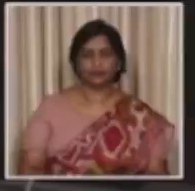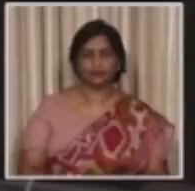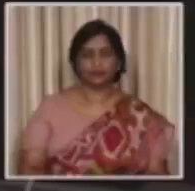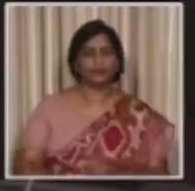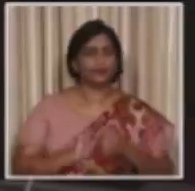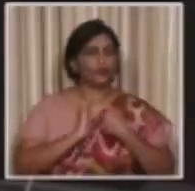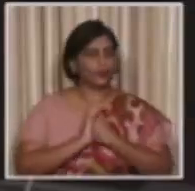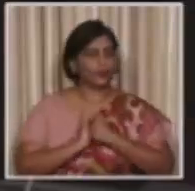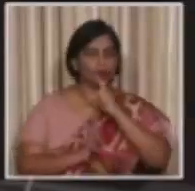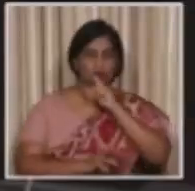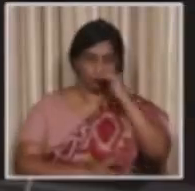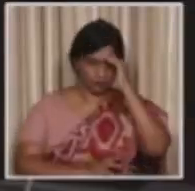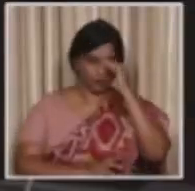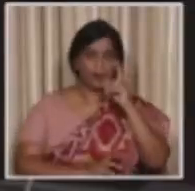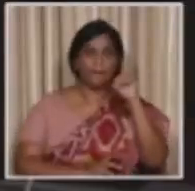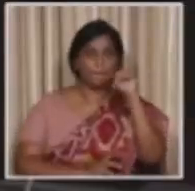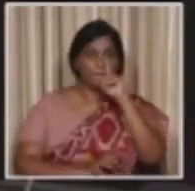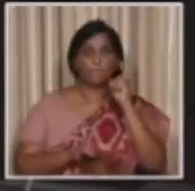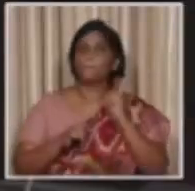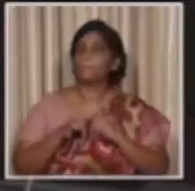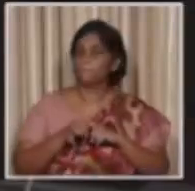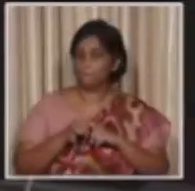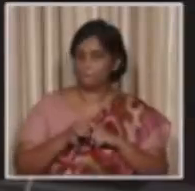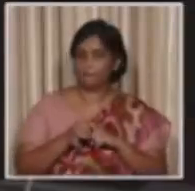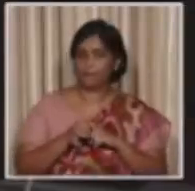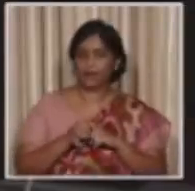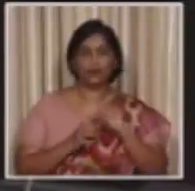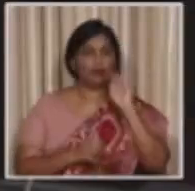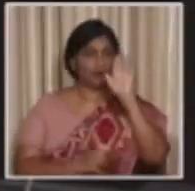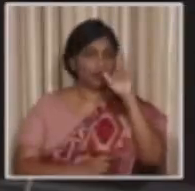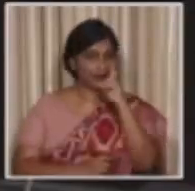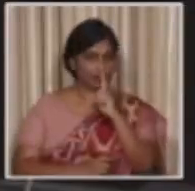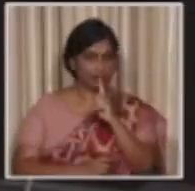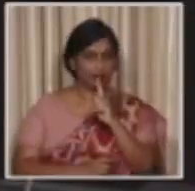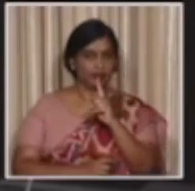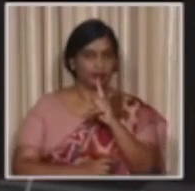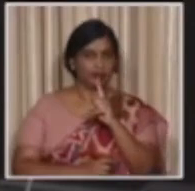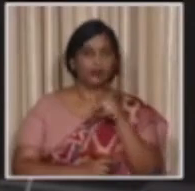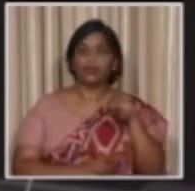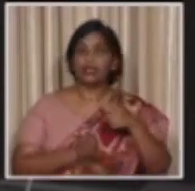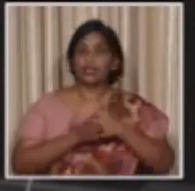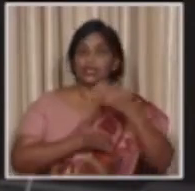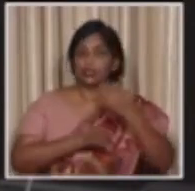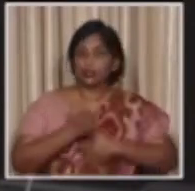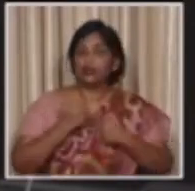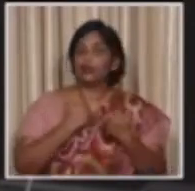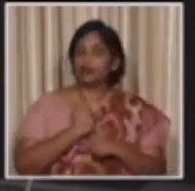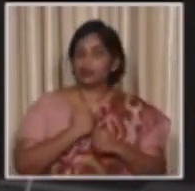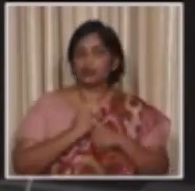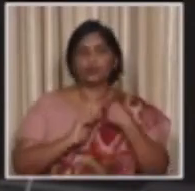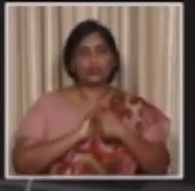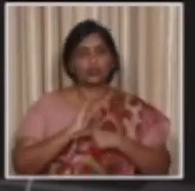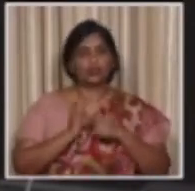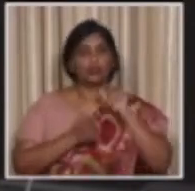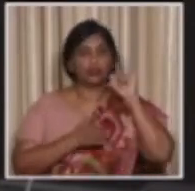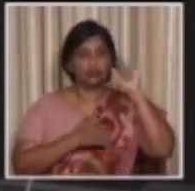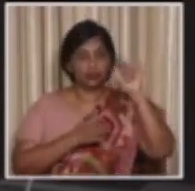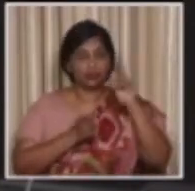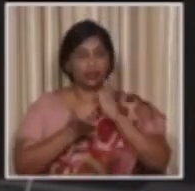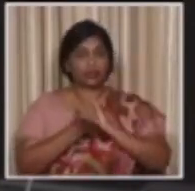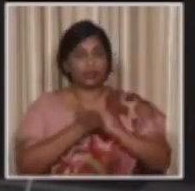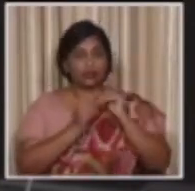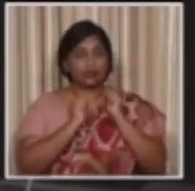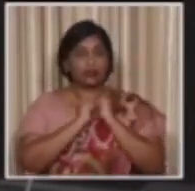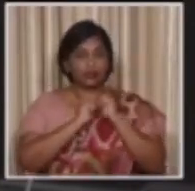ගරු කතානායකතුමනි පළවෙනි ප්‍රශ්නය එක මෙම වාර්තාව සකස් කිරීමේදී ශ්‍රී ලංකා විදේශ සේවා නියුක්ති